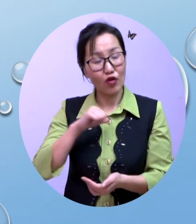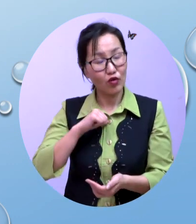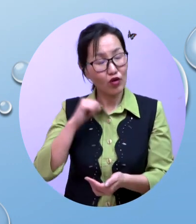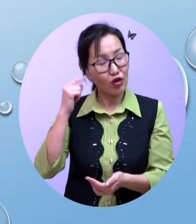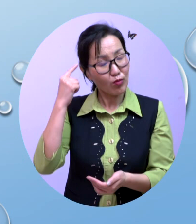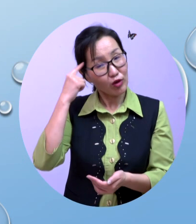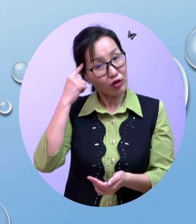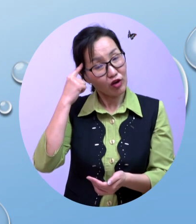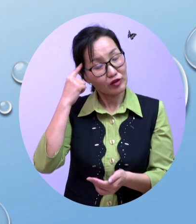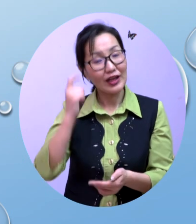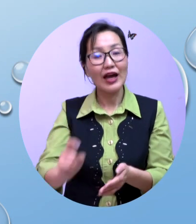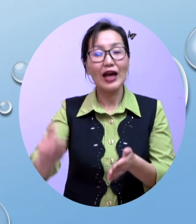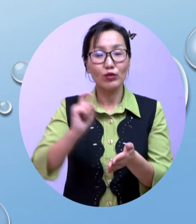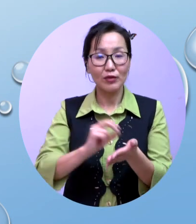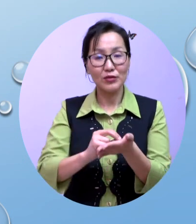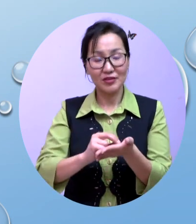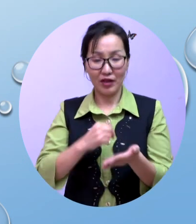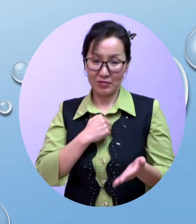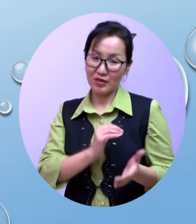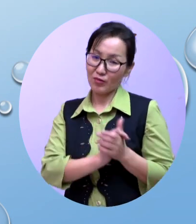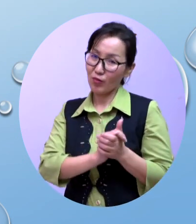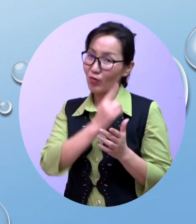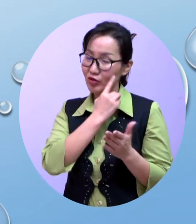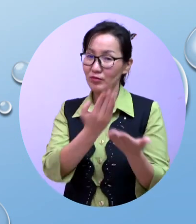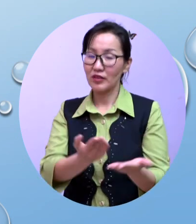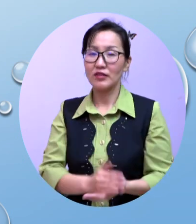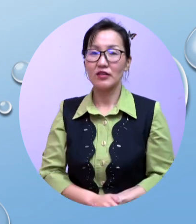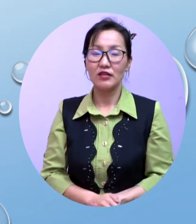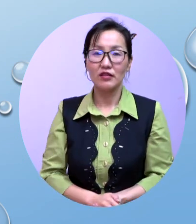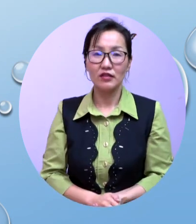Нэрхцүүлэн бодоод хариултаа өгсөн байхаа гэж бодож байна.